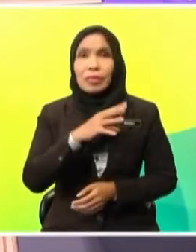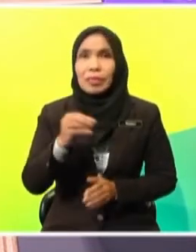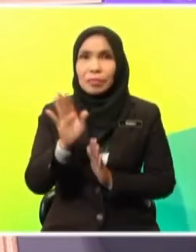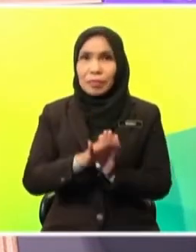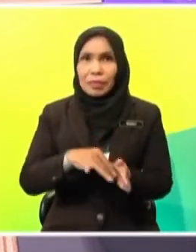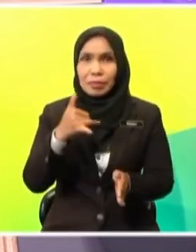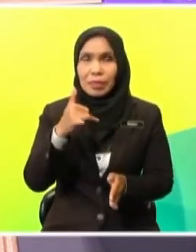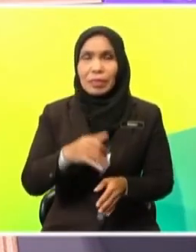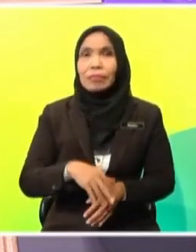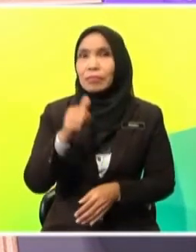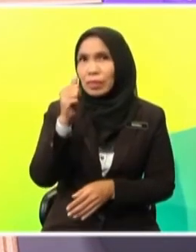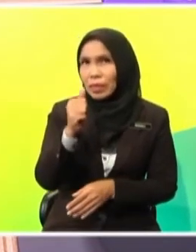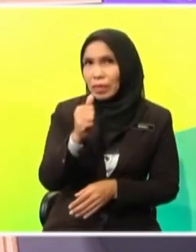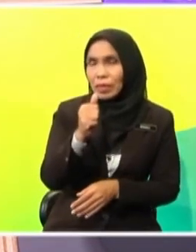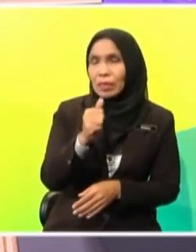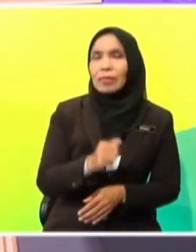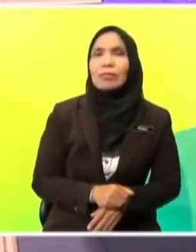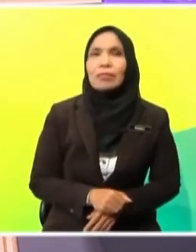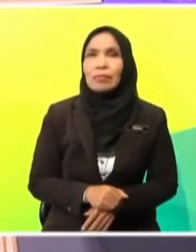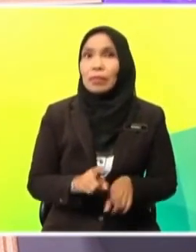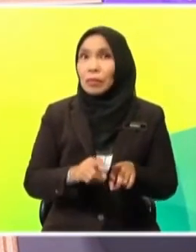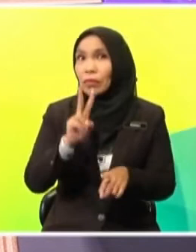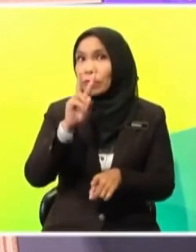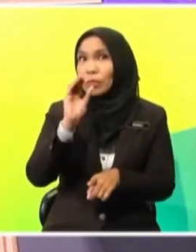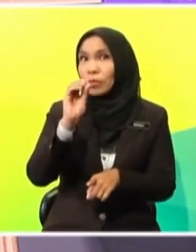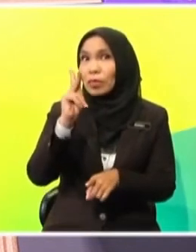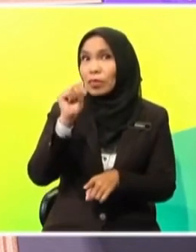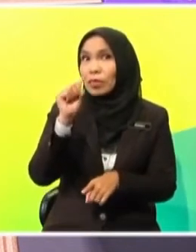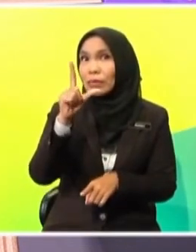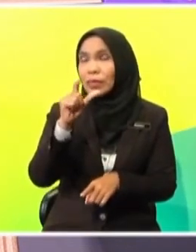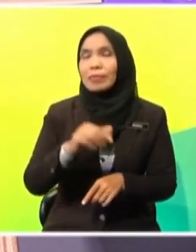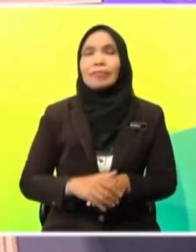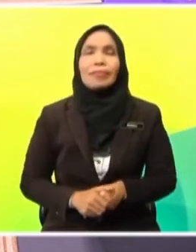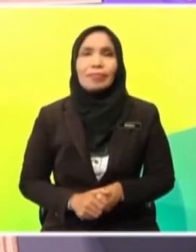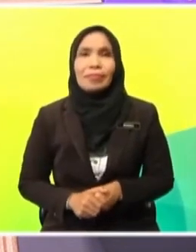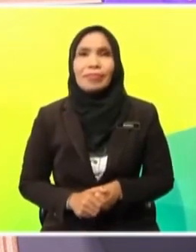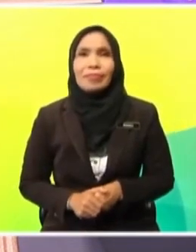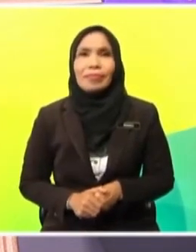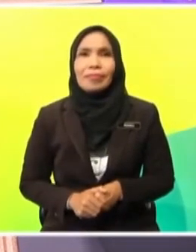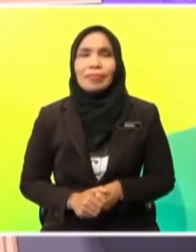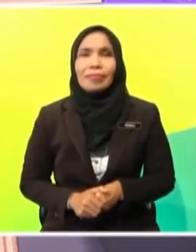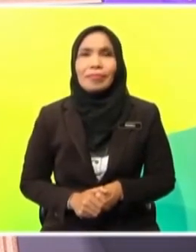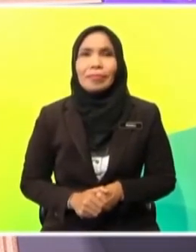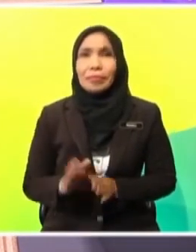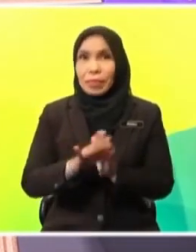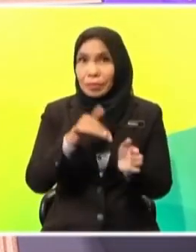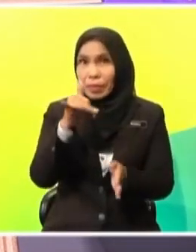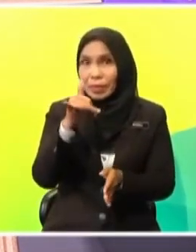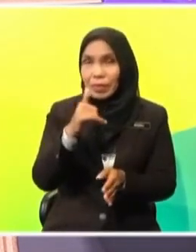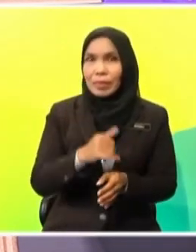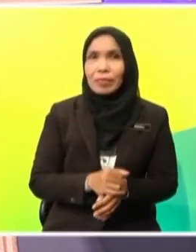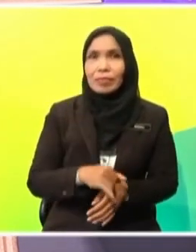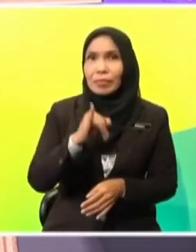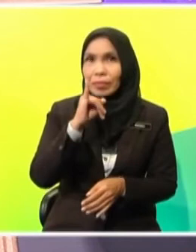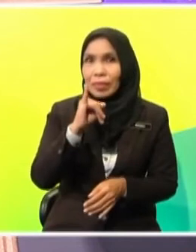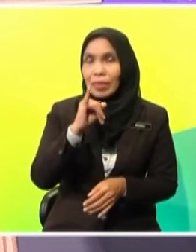ikhfa adalah bookel bagi perempuan dan Ken adalah konsumen bagus ane kalo bagi perkataan bermain huruf a